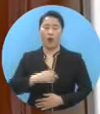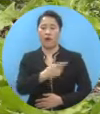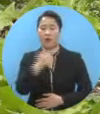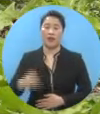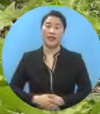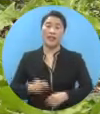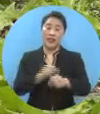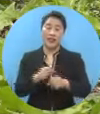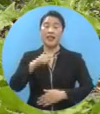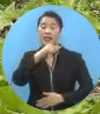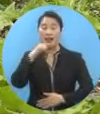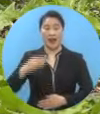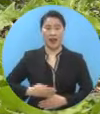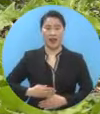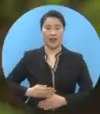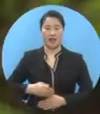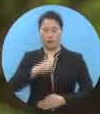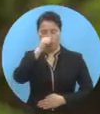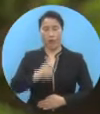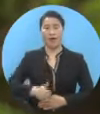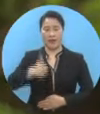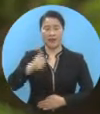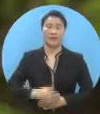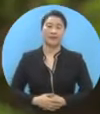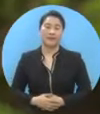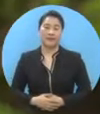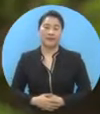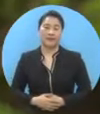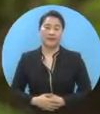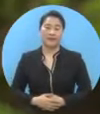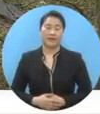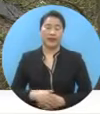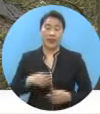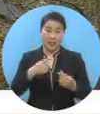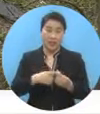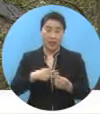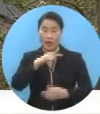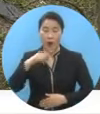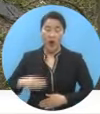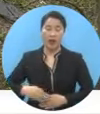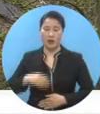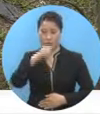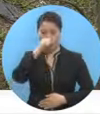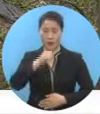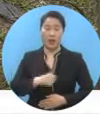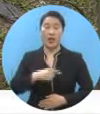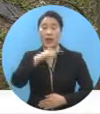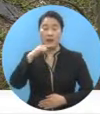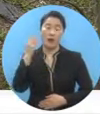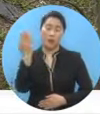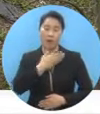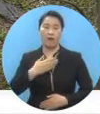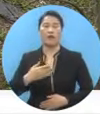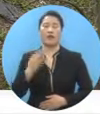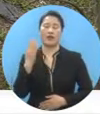있습니다. 특히 간기능 개선 효과가 우수한 것으로 확인됐습니다. 첫째, 간이 좋습니다. 간이 좋으면